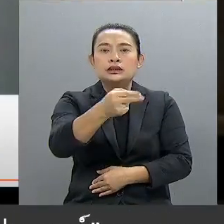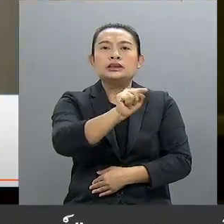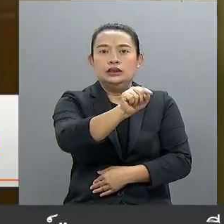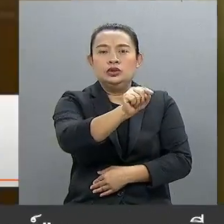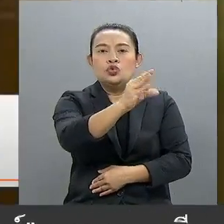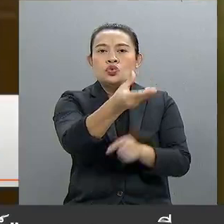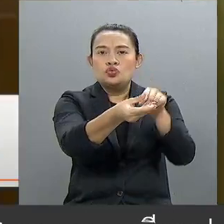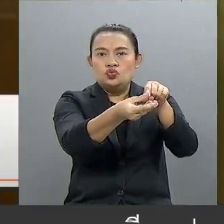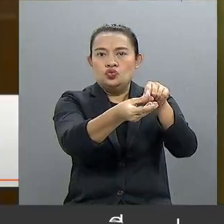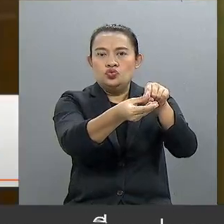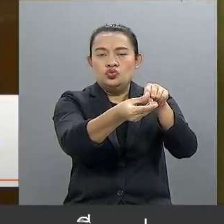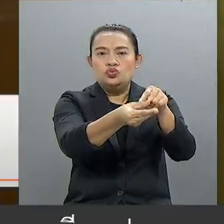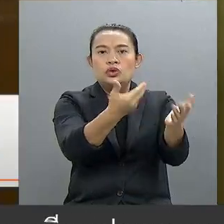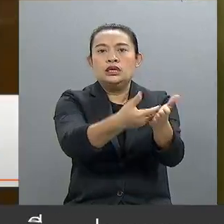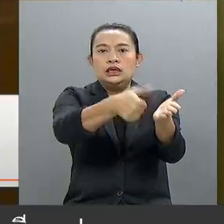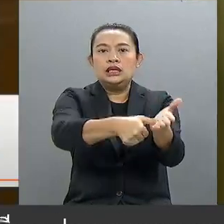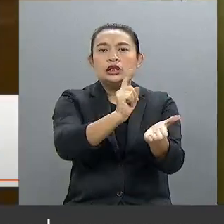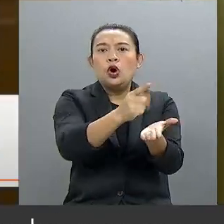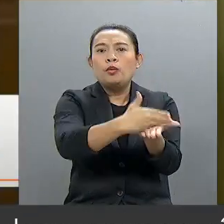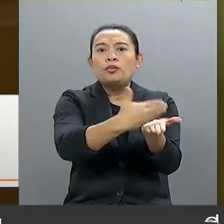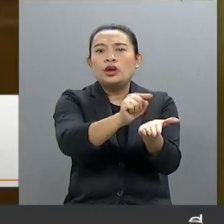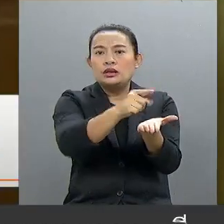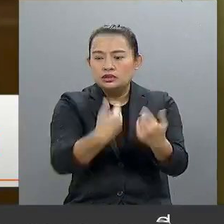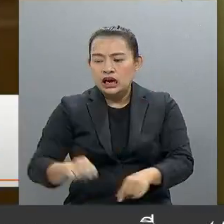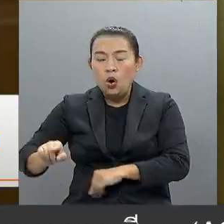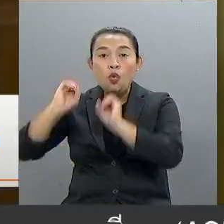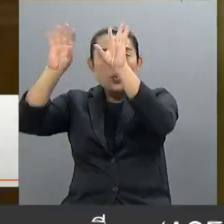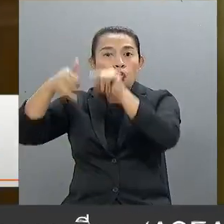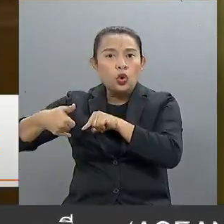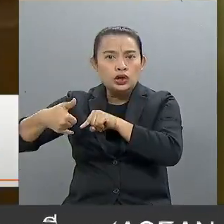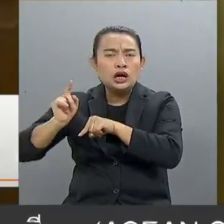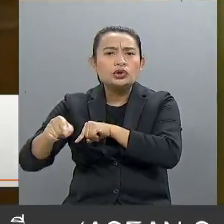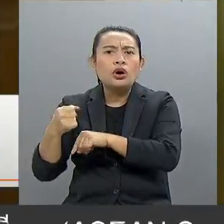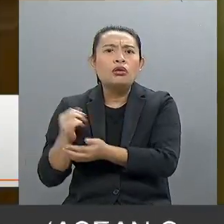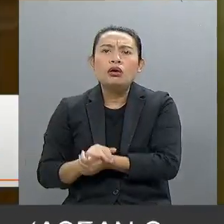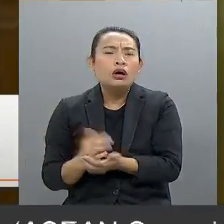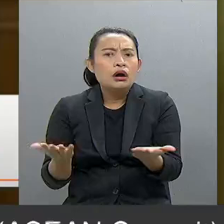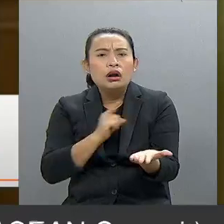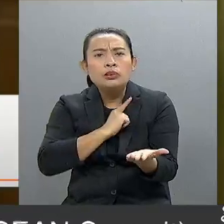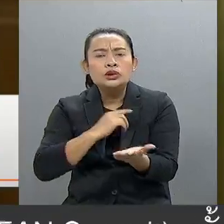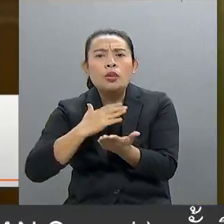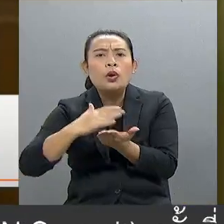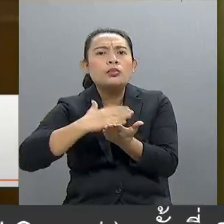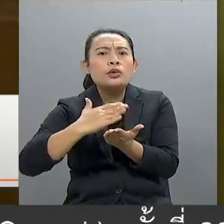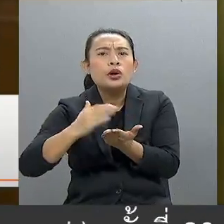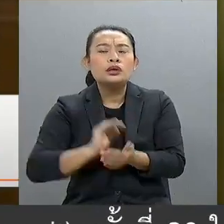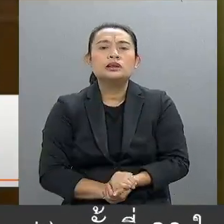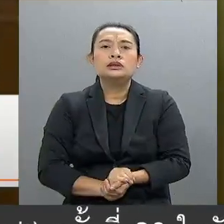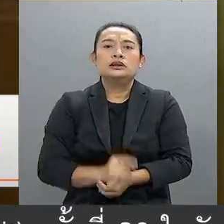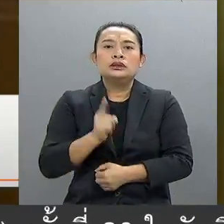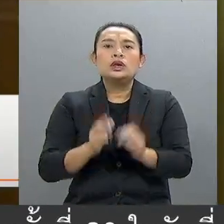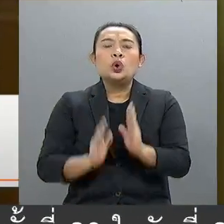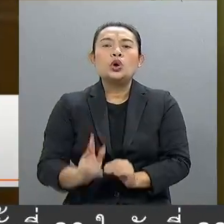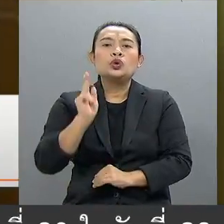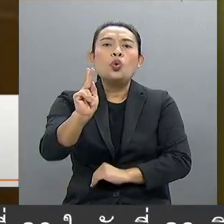ค่ะต้องรับชดใช้แทนผู้กู้ซึ่งจริงๆแล้วเรื่องนี้มีผู้กู้ทั้งหมด3คนแต่ทางสหกรณ์